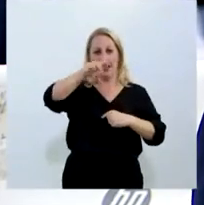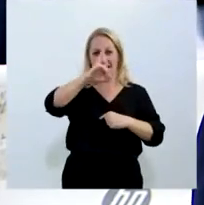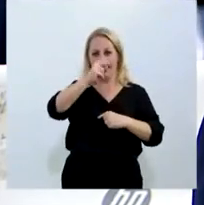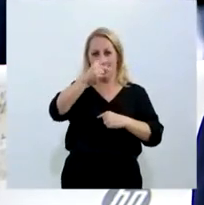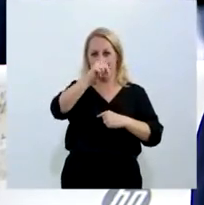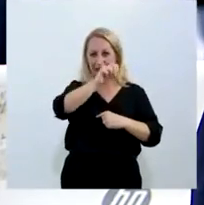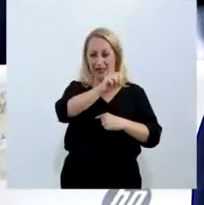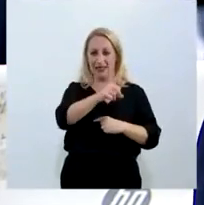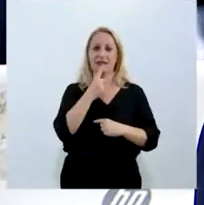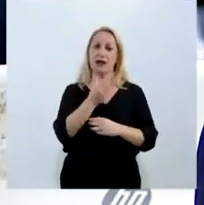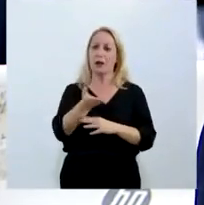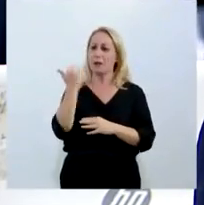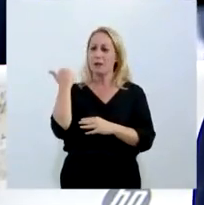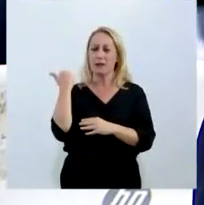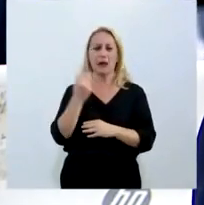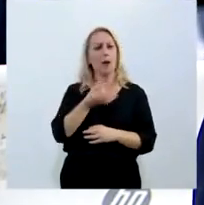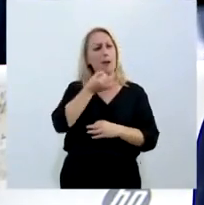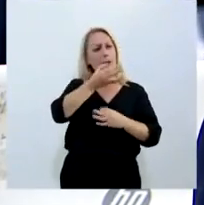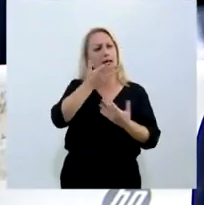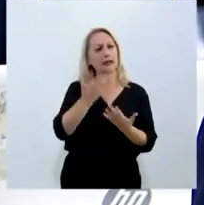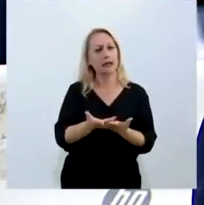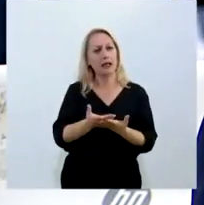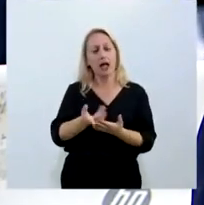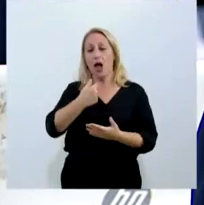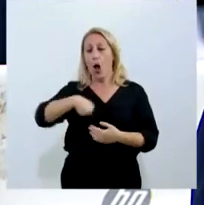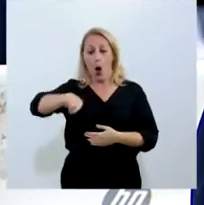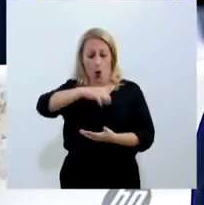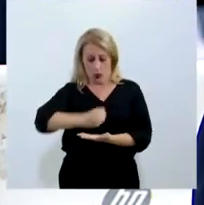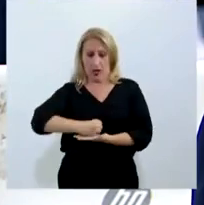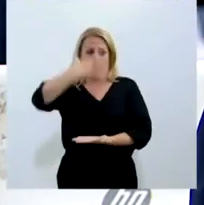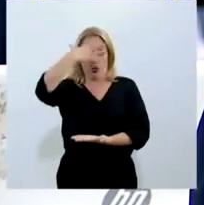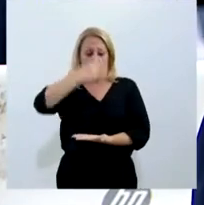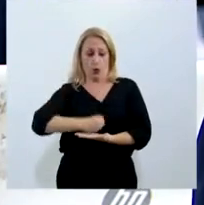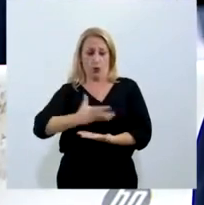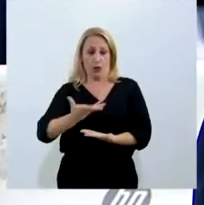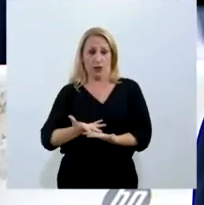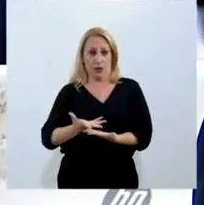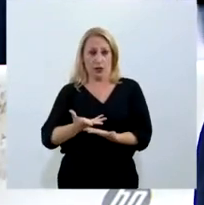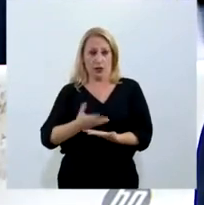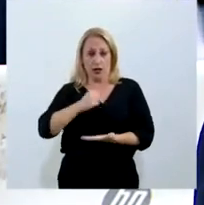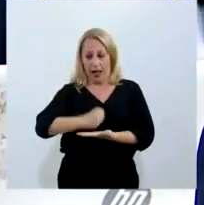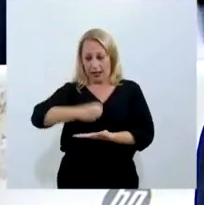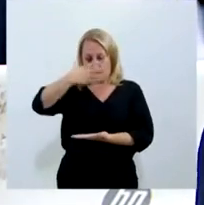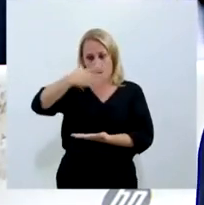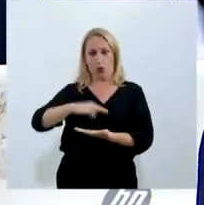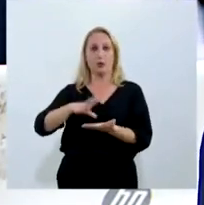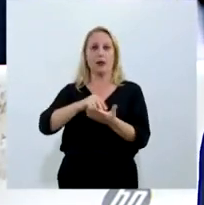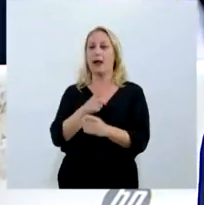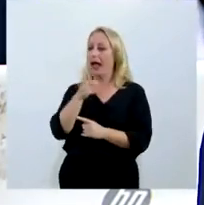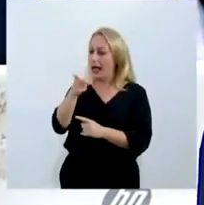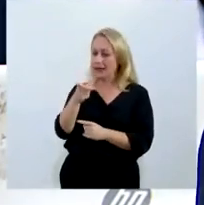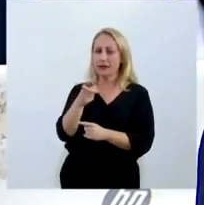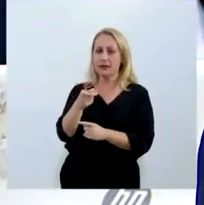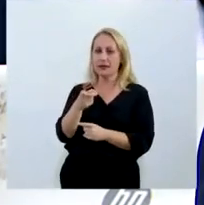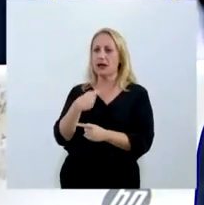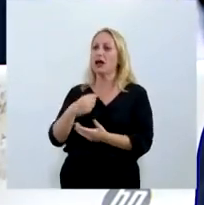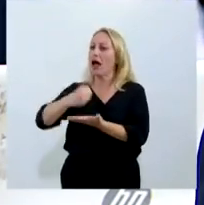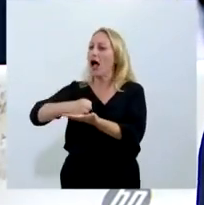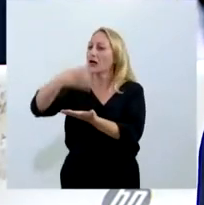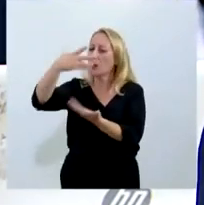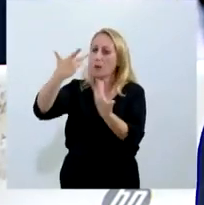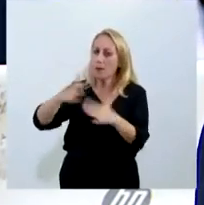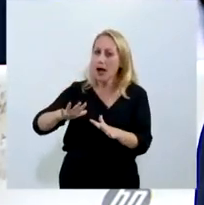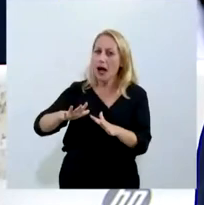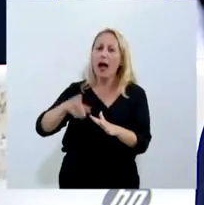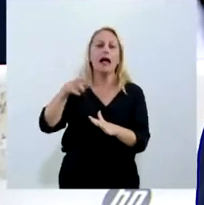Μαρινάκης, είχε πει προημερών ότι όλοι αξιολογούμαστε. Από την αξιολόγηση που εσείς κάνατε, διαπιστώσατε να